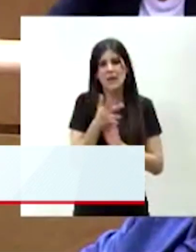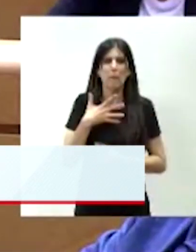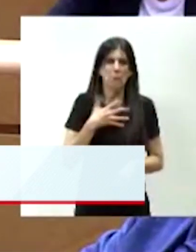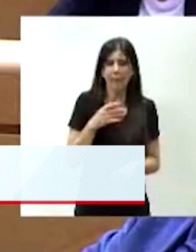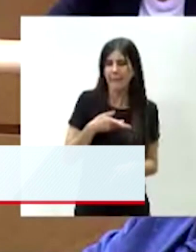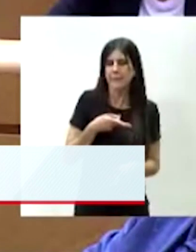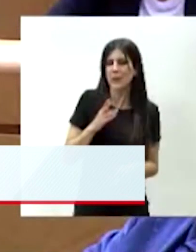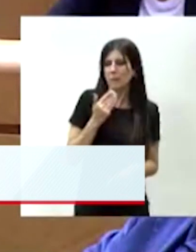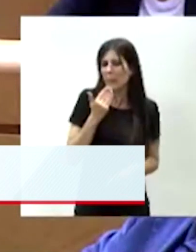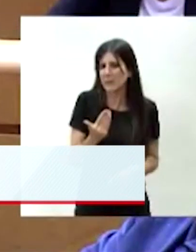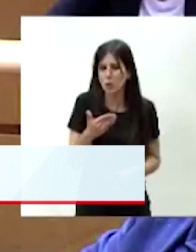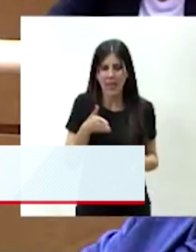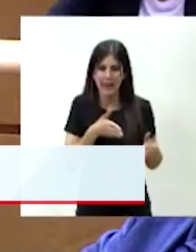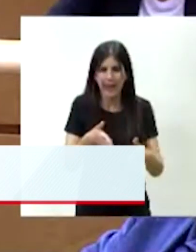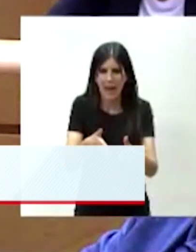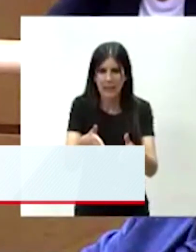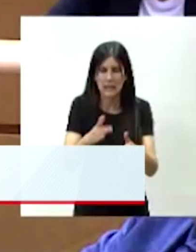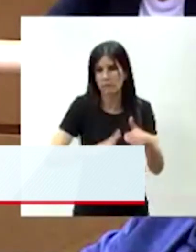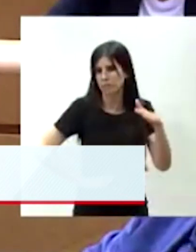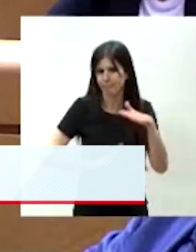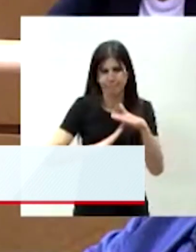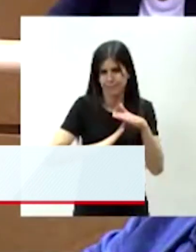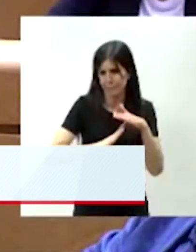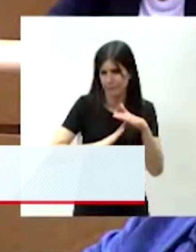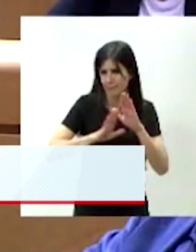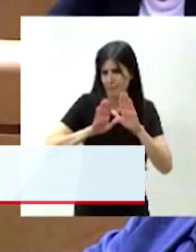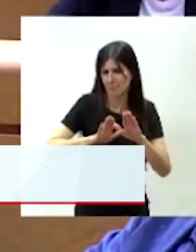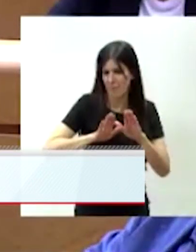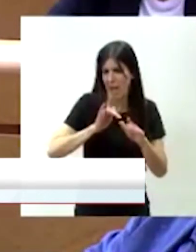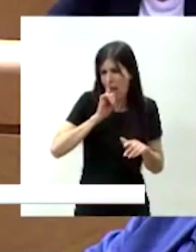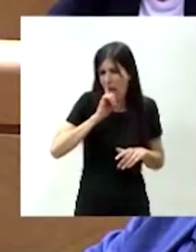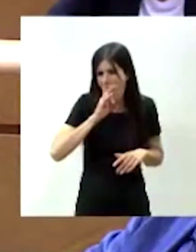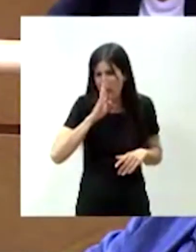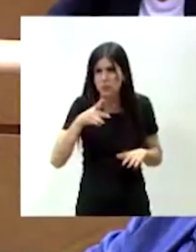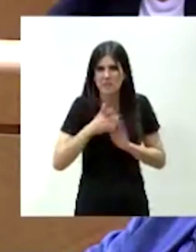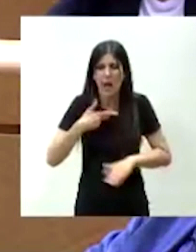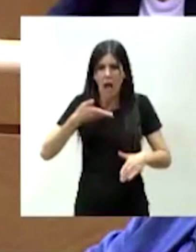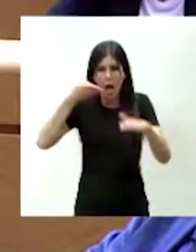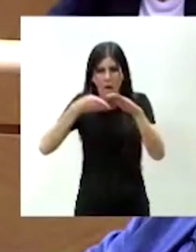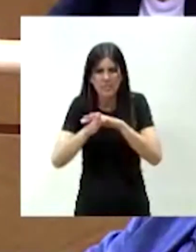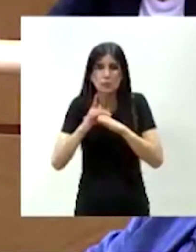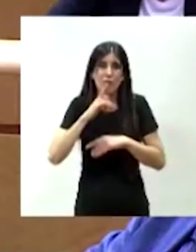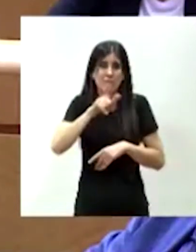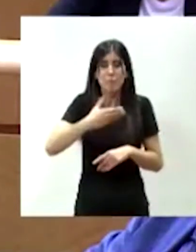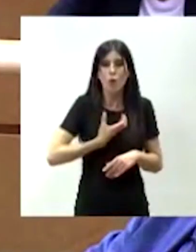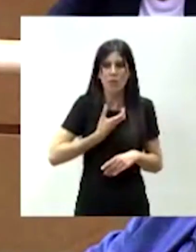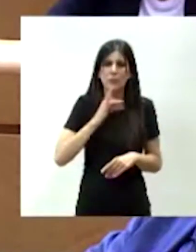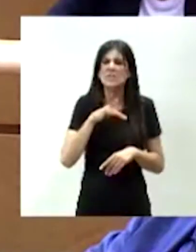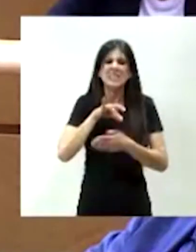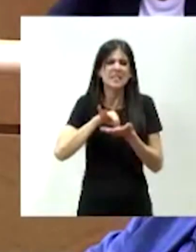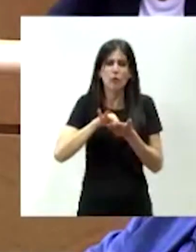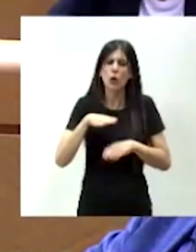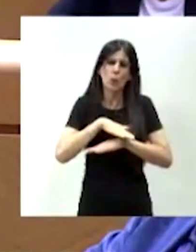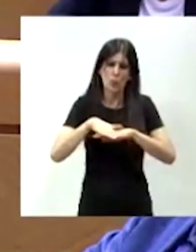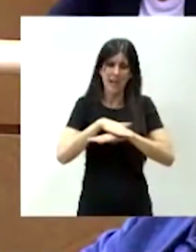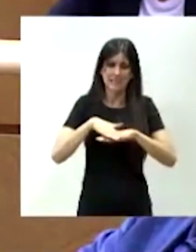que un permiso de carreteras paralice durante años el acceso de todo municipio a un servicio básico. Y eso